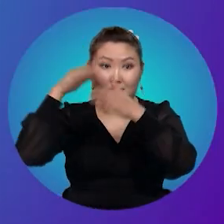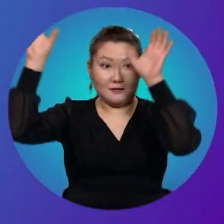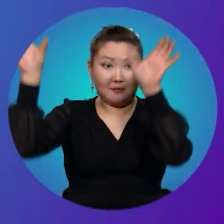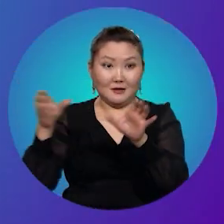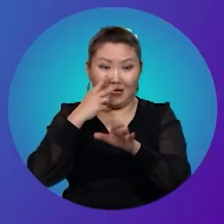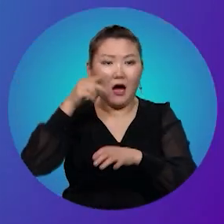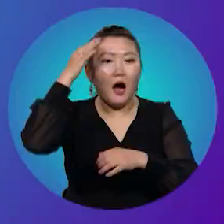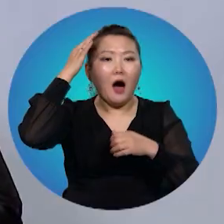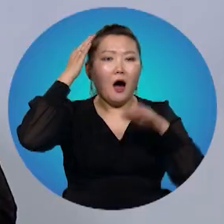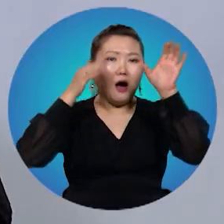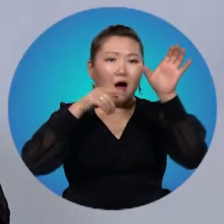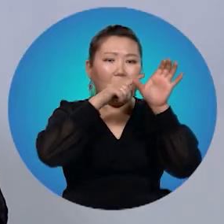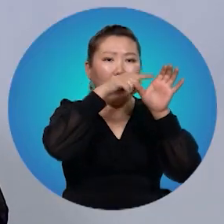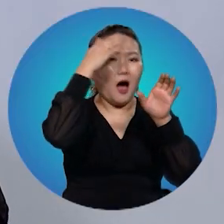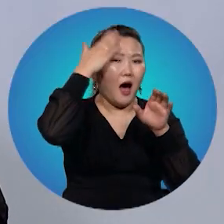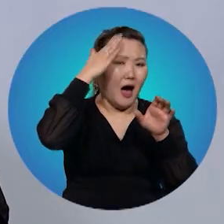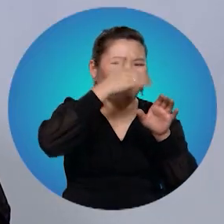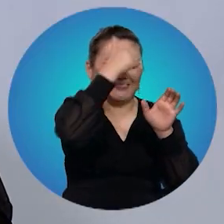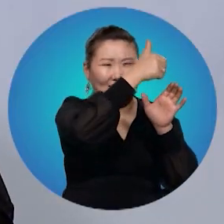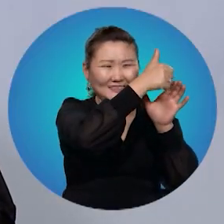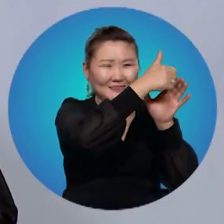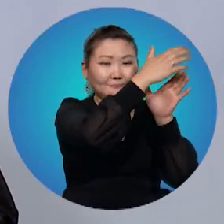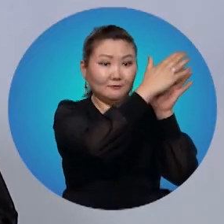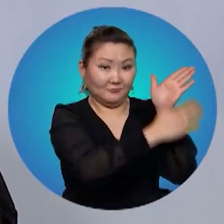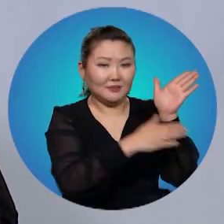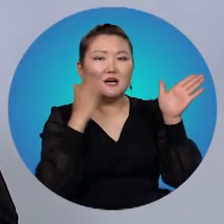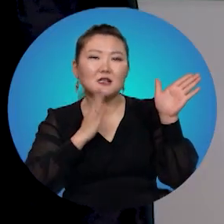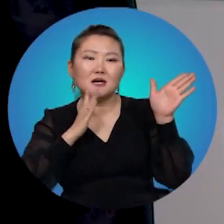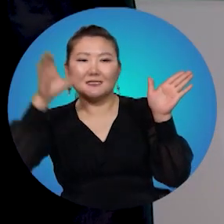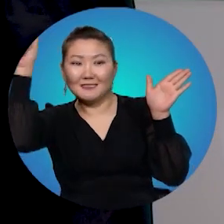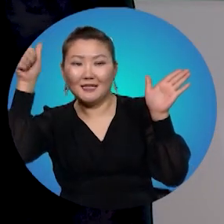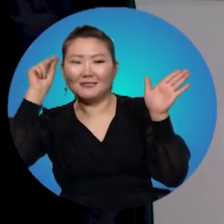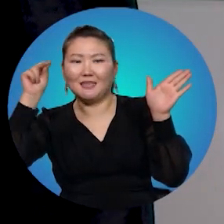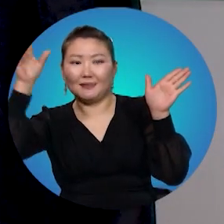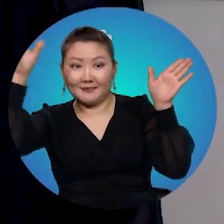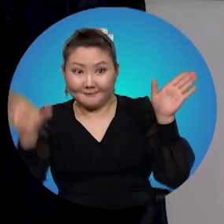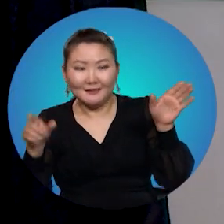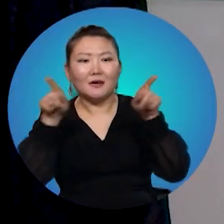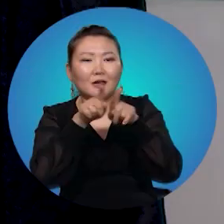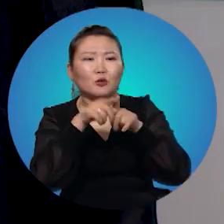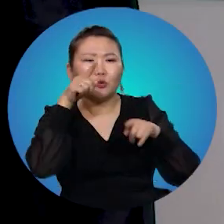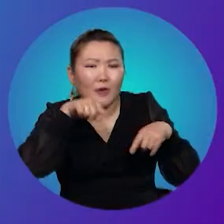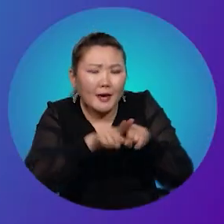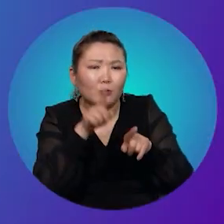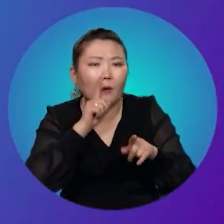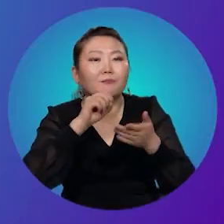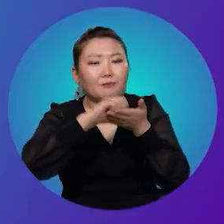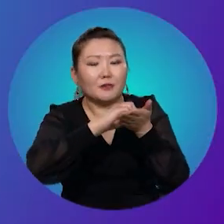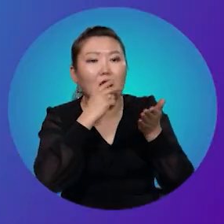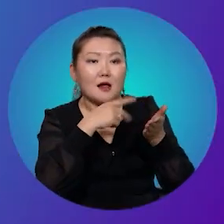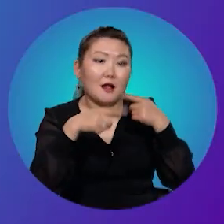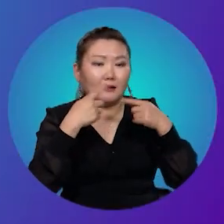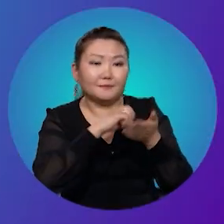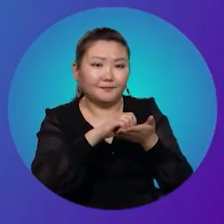сайхан чанарыг дураамаар байна. Би ээжийнхээ ийм сайхан чанарыг дураамаар байна гэсэн дураах зан өглөөдөө бич тэмдэглээрээ. Би аав